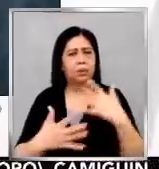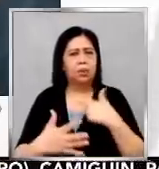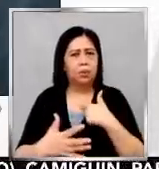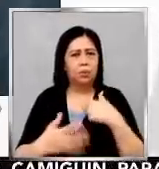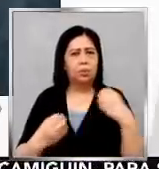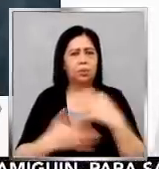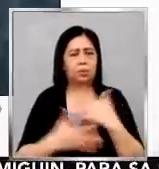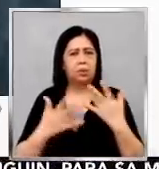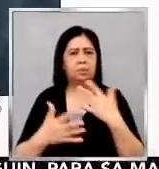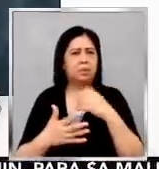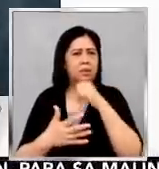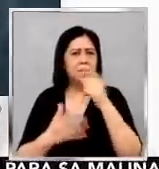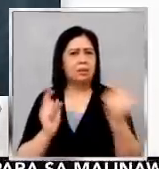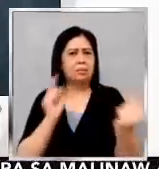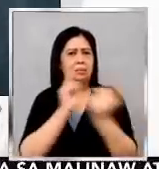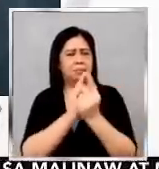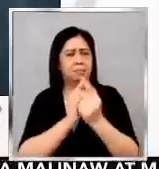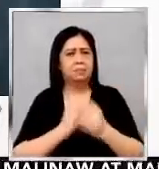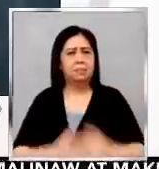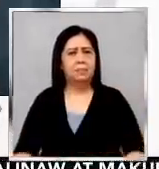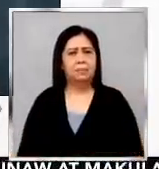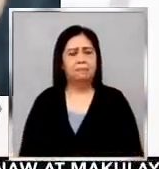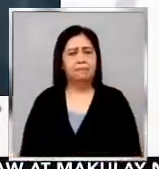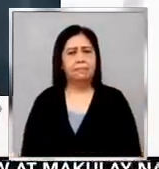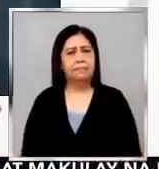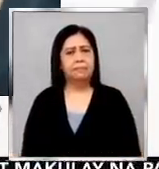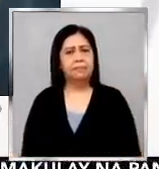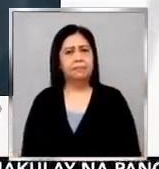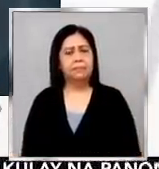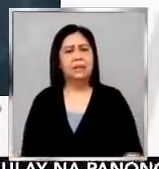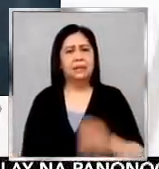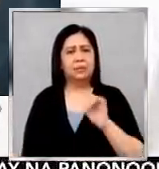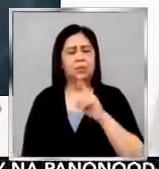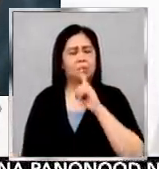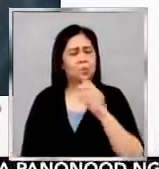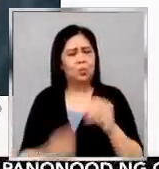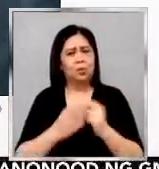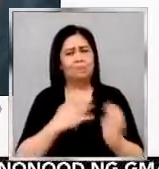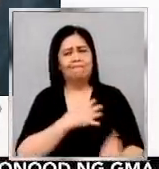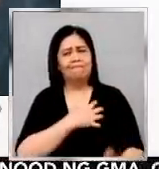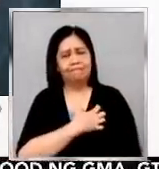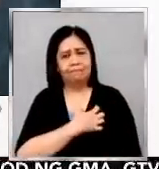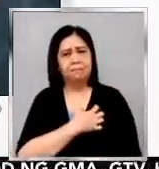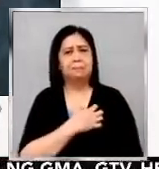tayo magkita. That's the most painful part.